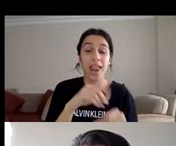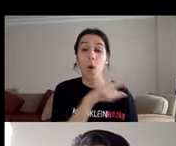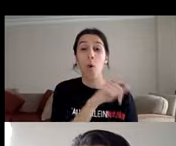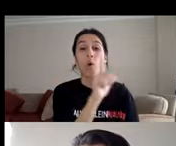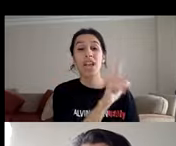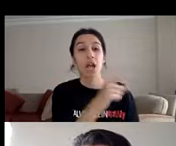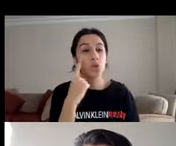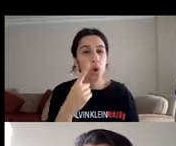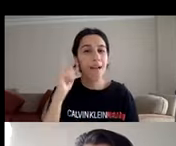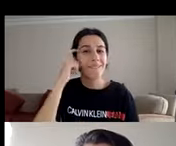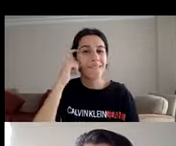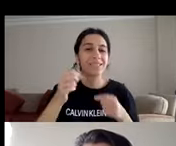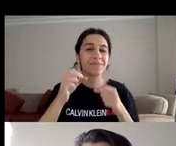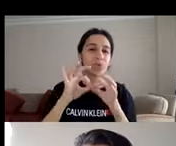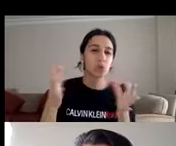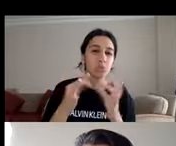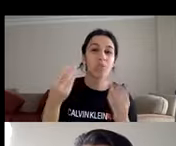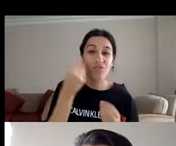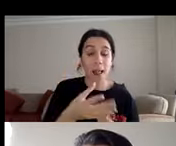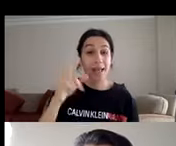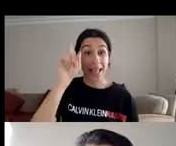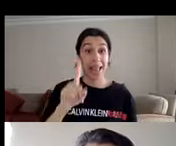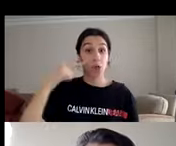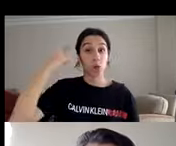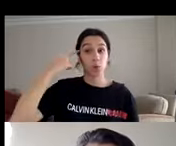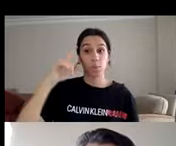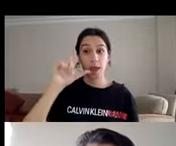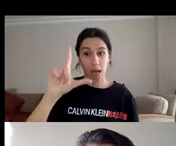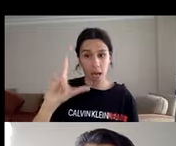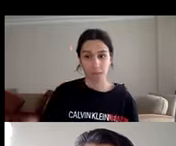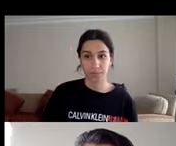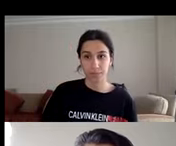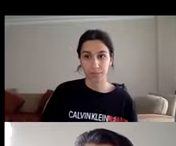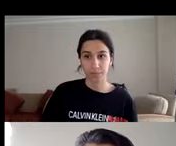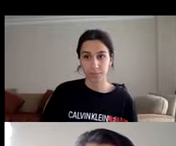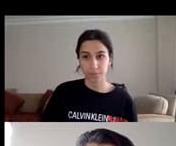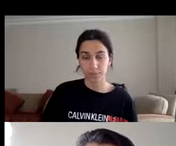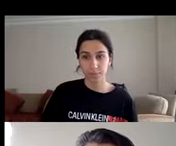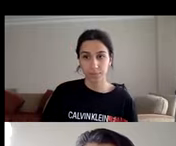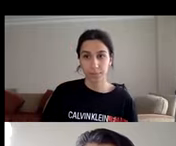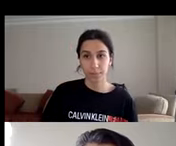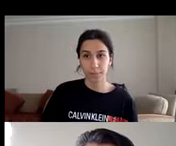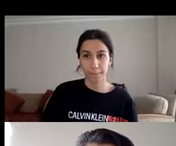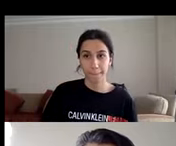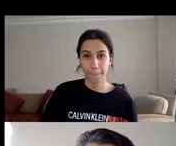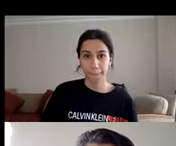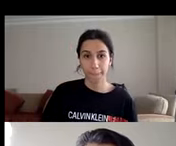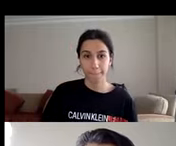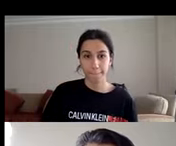yönelik çözümler en başından düşünülerek platformlar tasarlanacak, teknolojiler